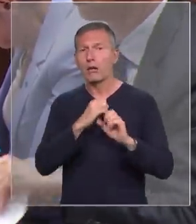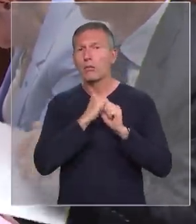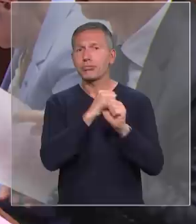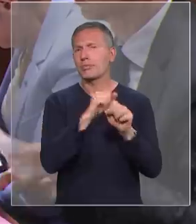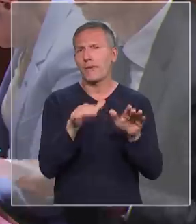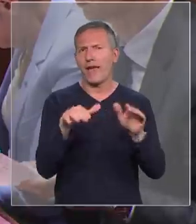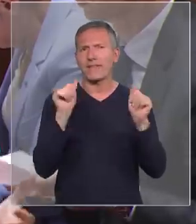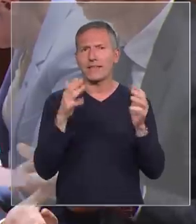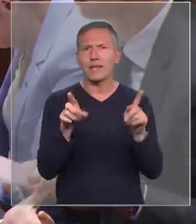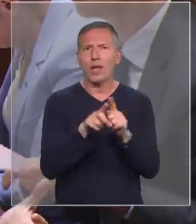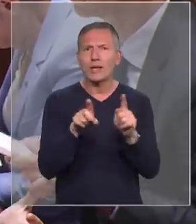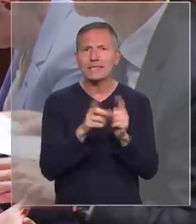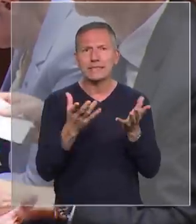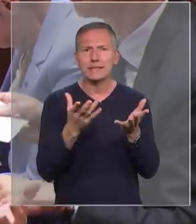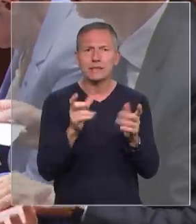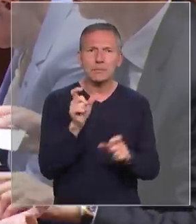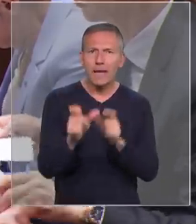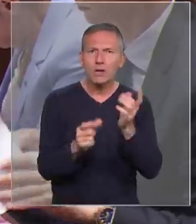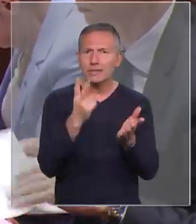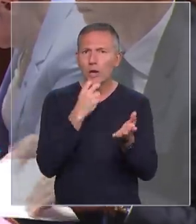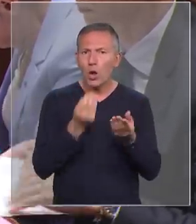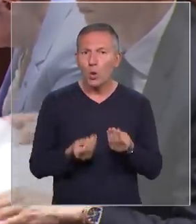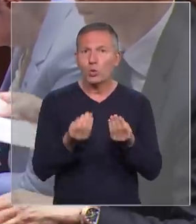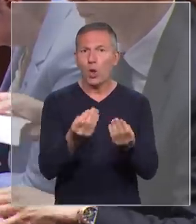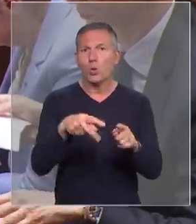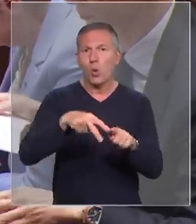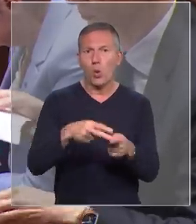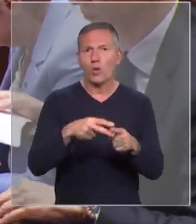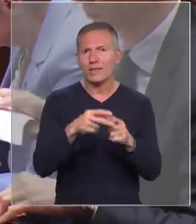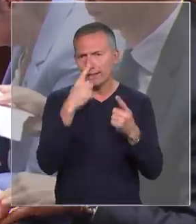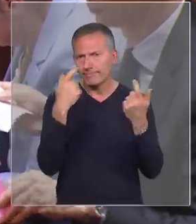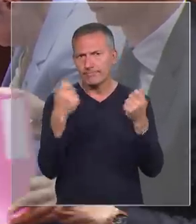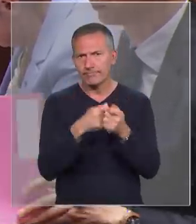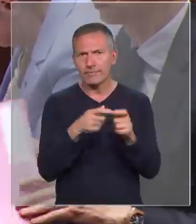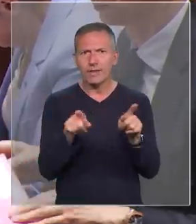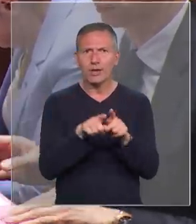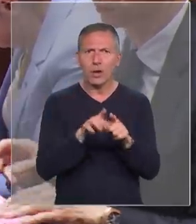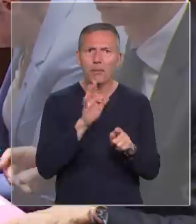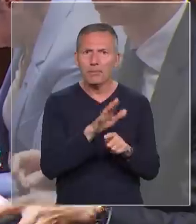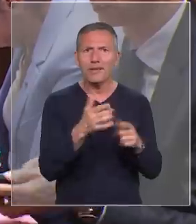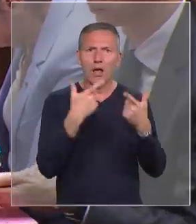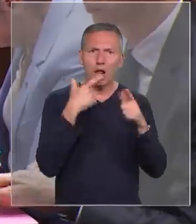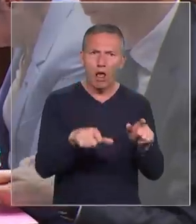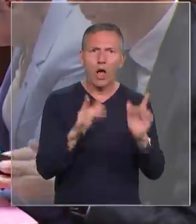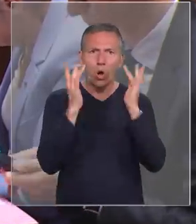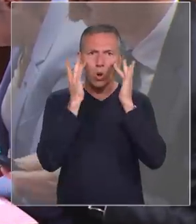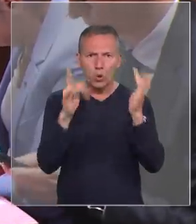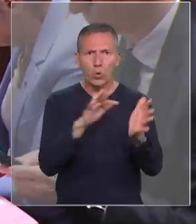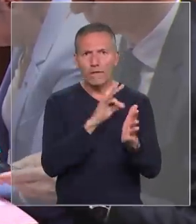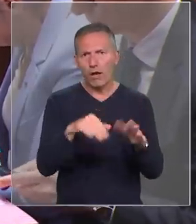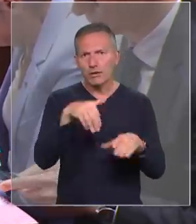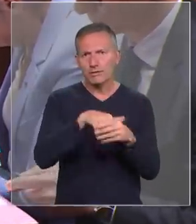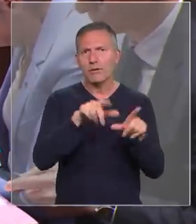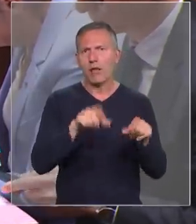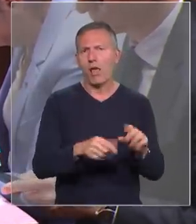par ailleurs, nous voulons mettre entre les mains de nos concitoyens des outils qui soient forts au feu de la langue et de la culture française. Alors